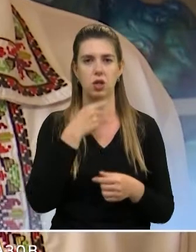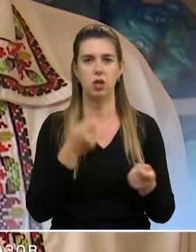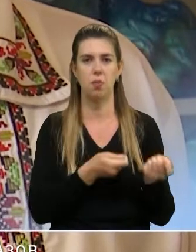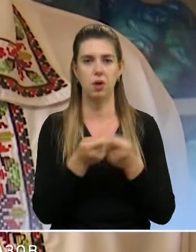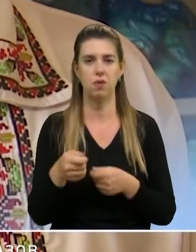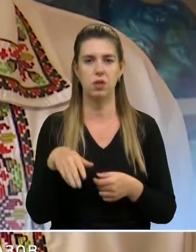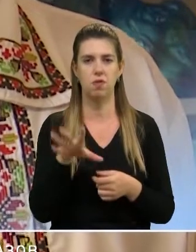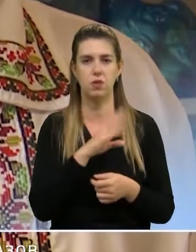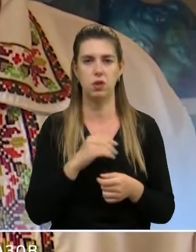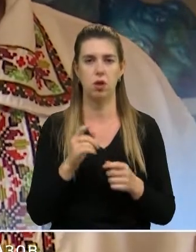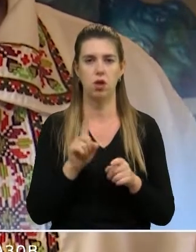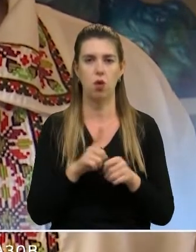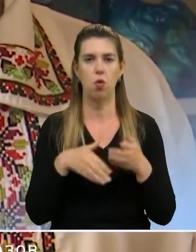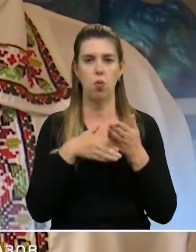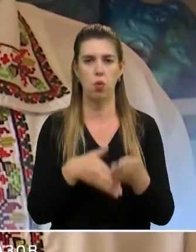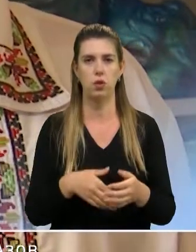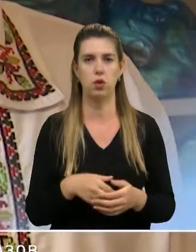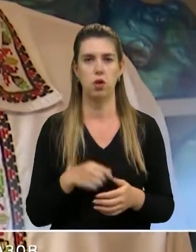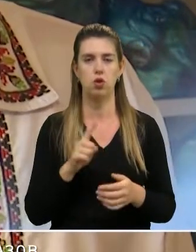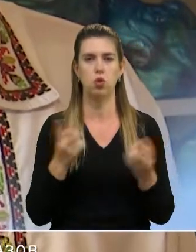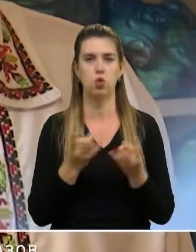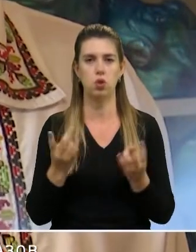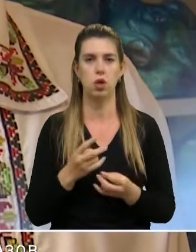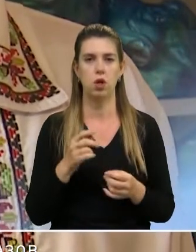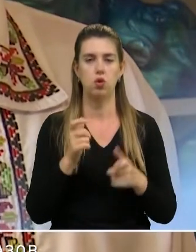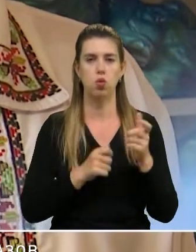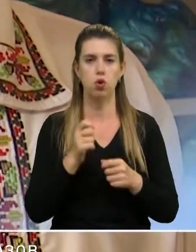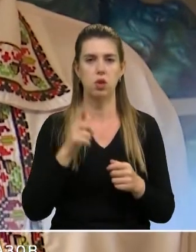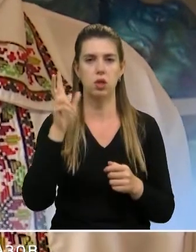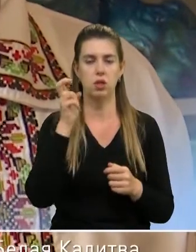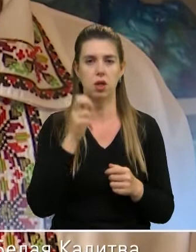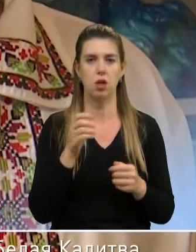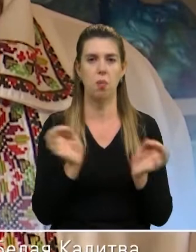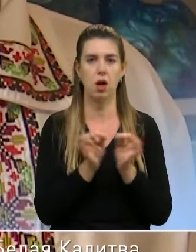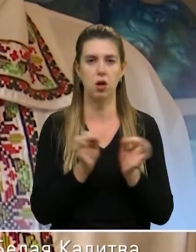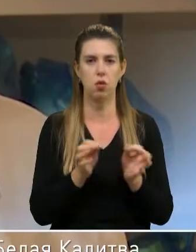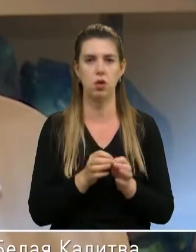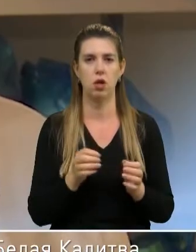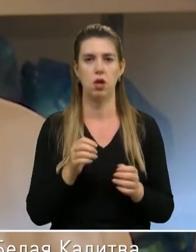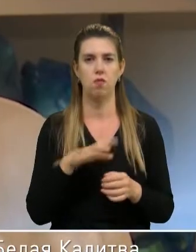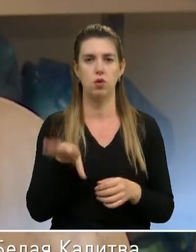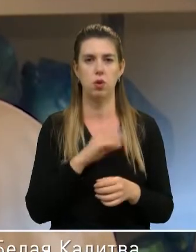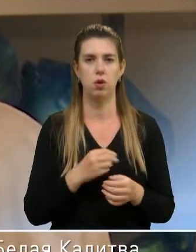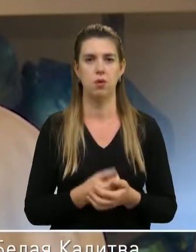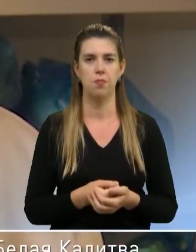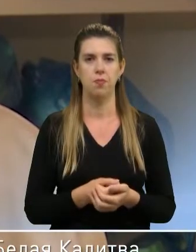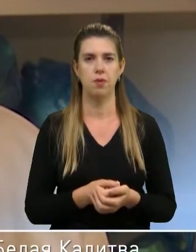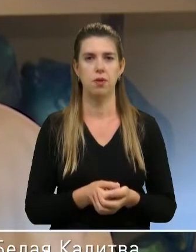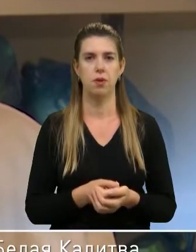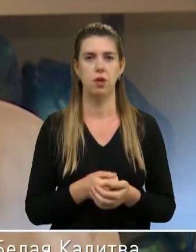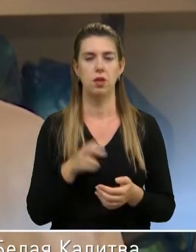тонны. Гуманитарная помощь – это тушенка, сахар, гречка, макароны, сгущенка. На примере других